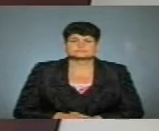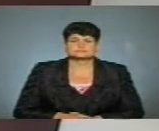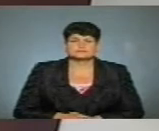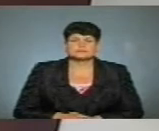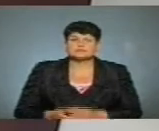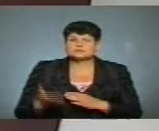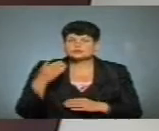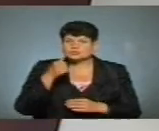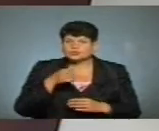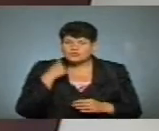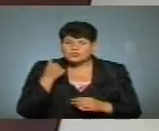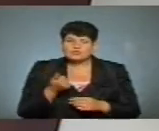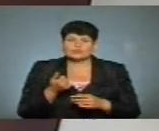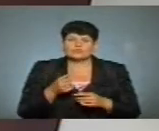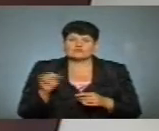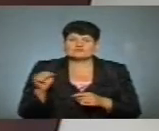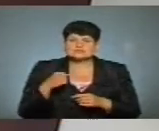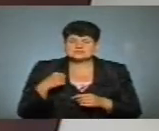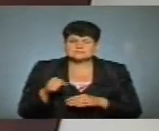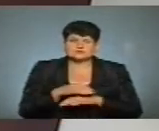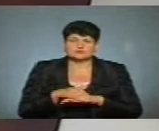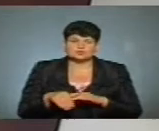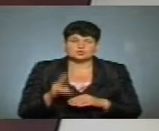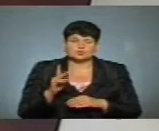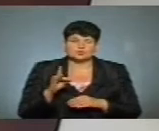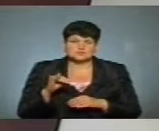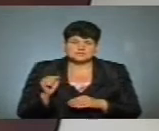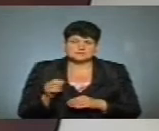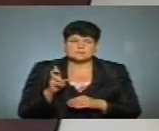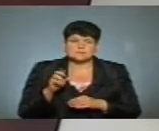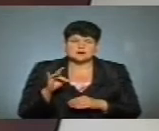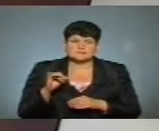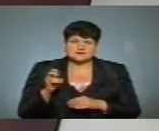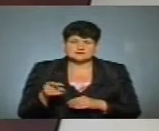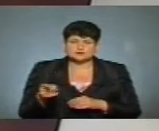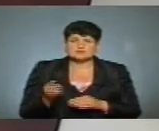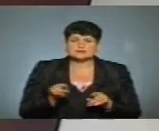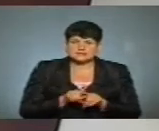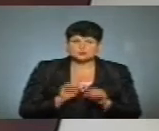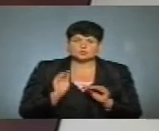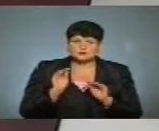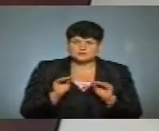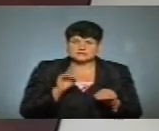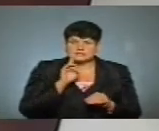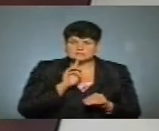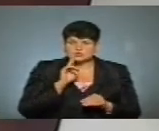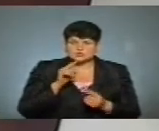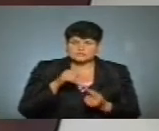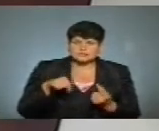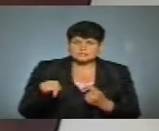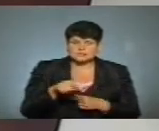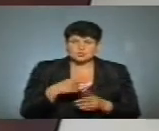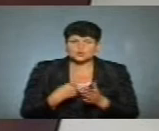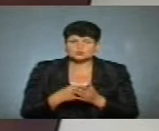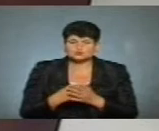Торік у серпні на перехресті вулиць Хмельницького, Крушельницької та родини Барвінських у Тернополі також облаштували тимчасове кільце. Кошторис